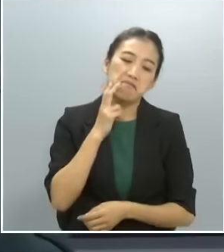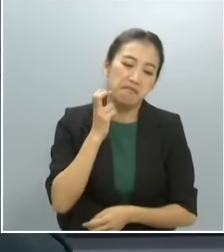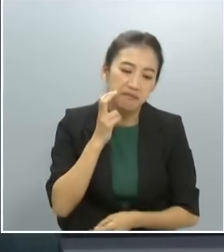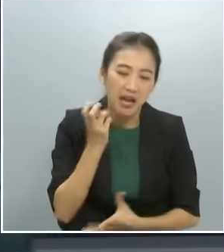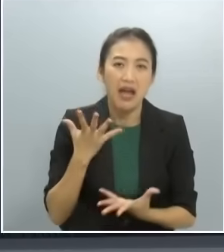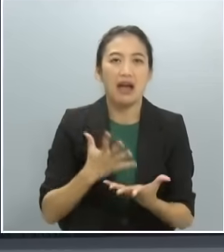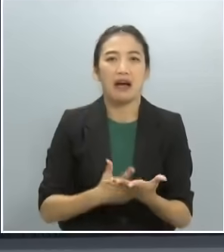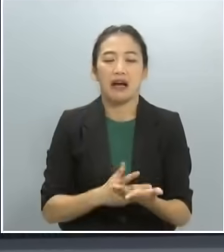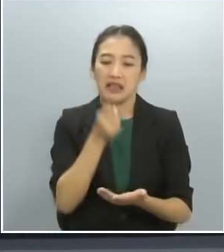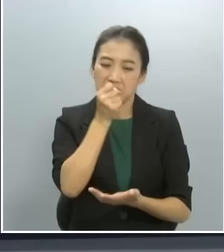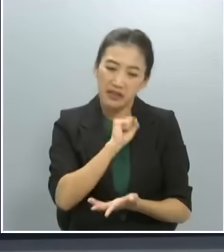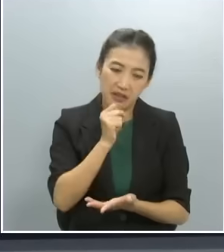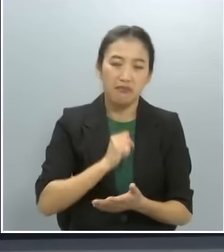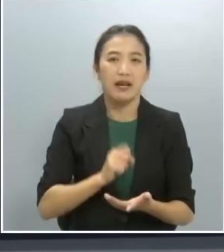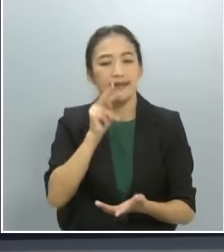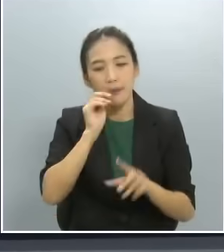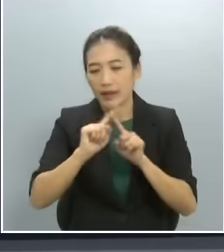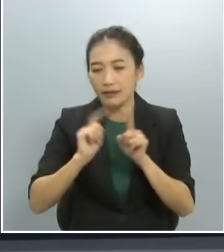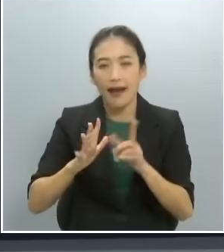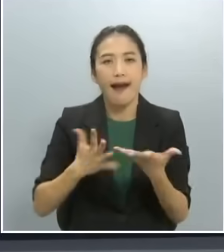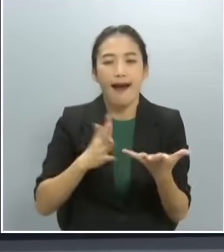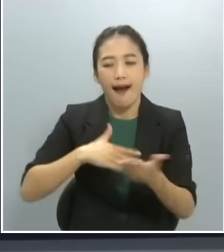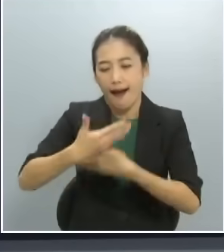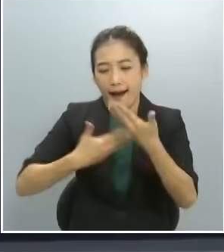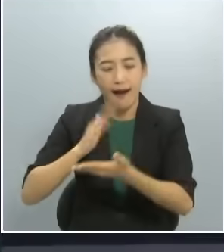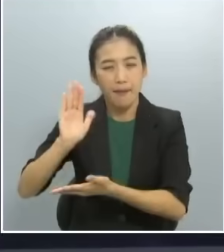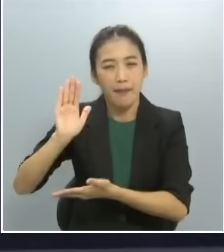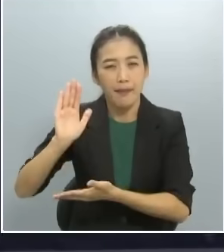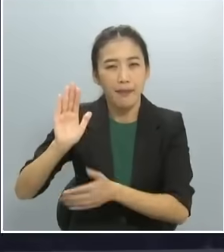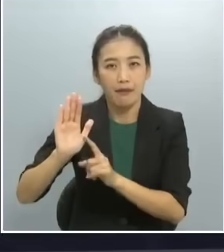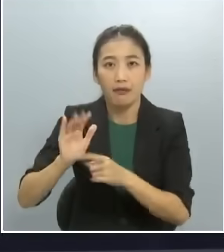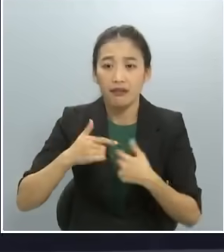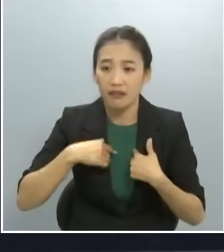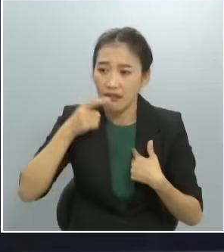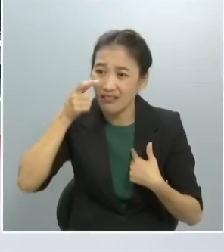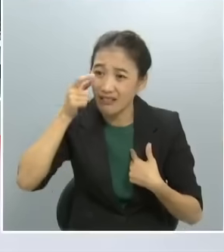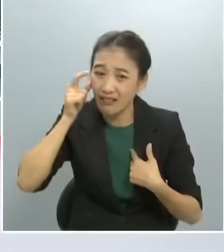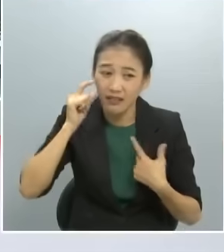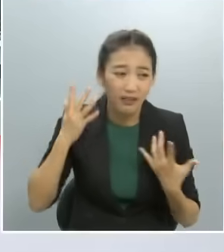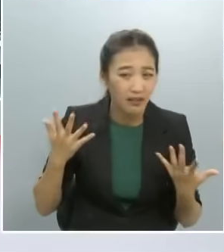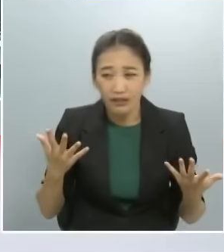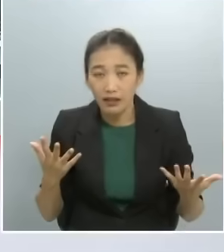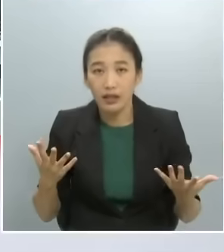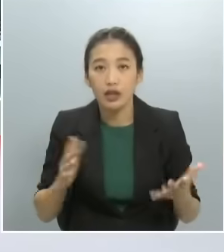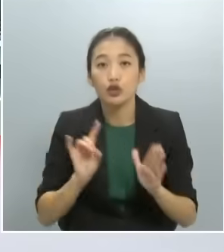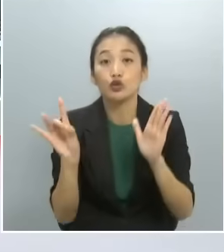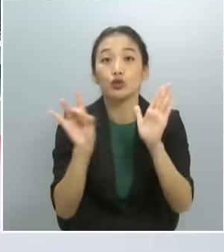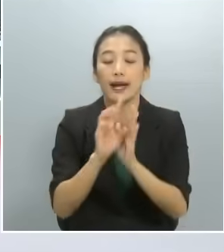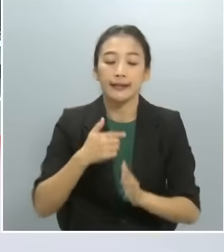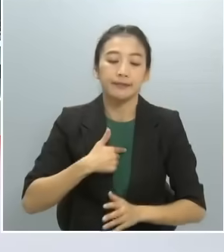ทำขายไอติมห้ามขายน้ำดื่มอย่าแบบเย็นห้ามอะไรอย่างนี้หมดเลยนะพี่ก็เอาแล้วคุณหลุยส์จะขายยังไงนะสุดท้ายพี่ให้น้องสาวพี่